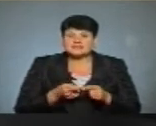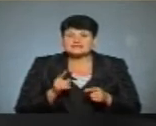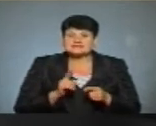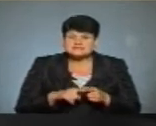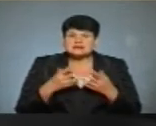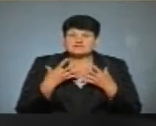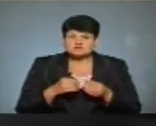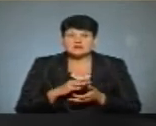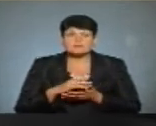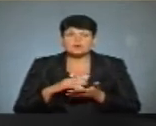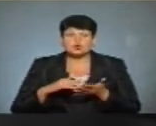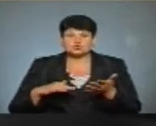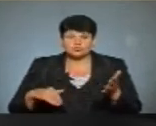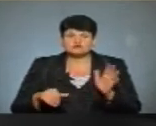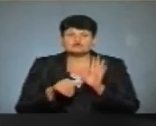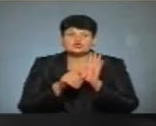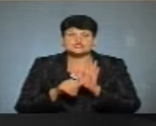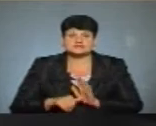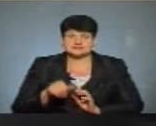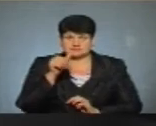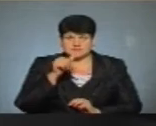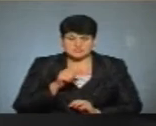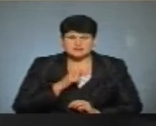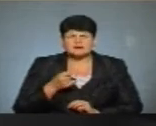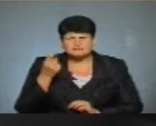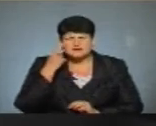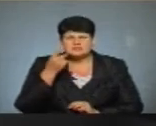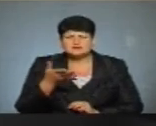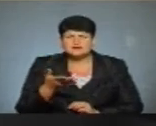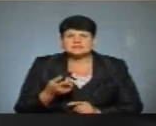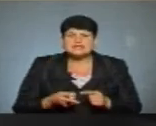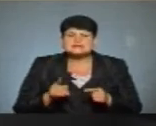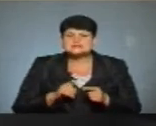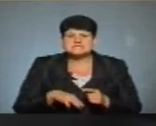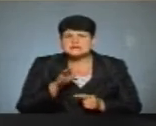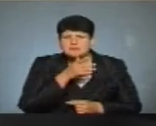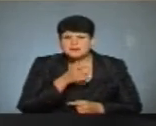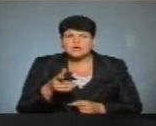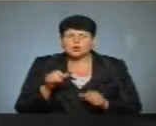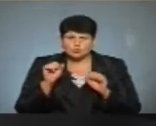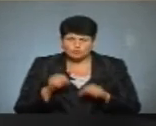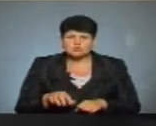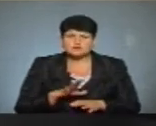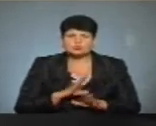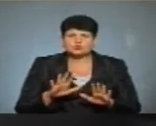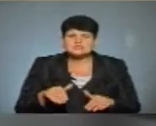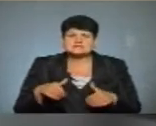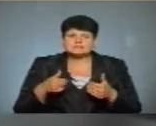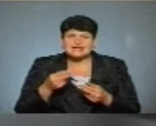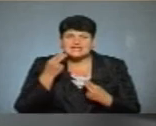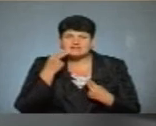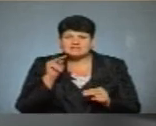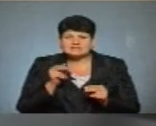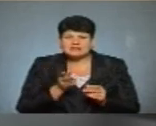вже продовжується 6 місяців. Як ви гадаєте, за цей період можна було запропонувати